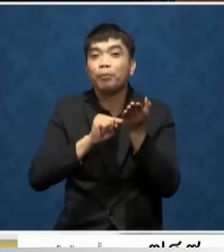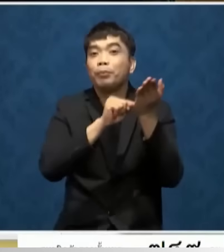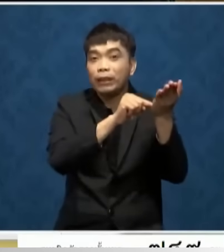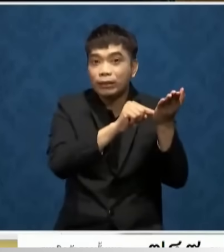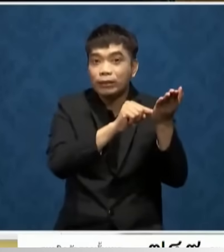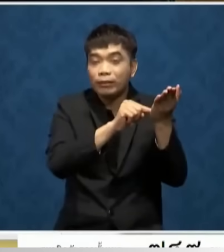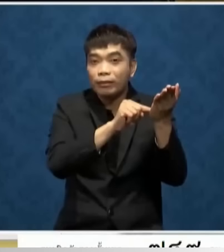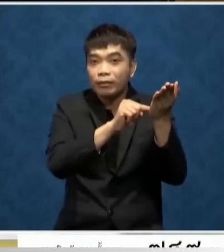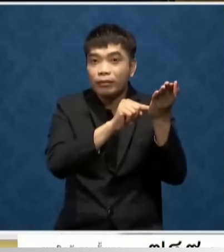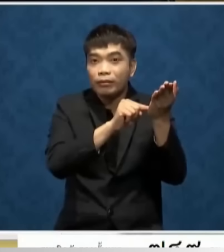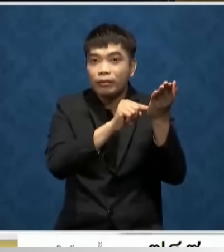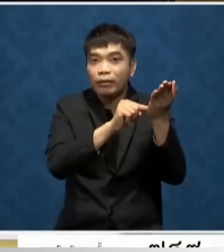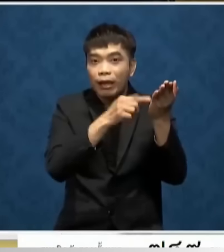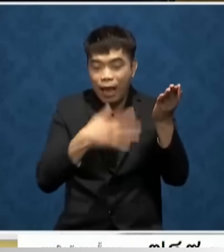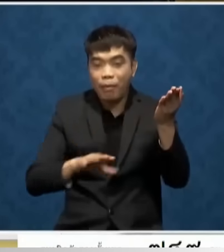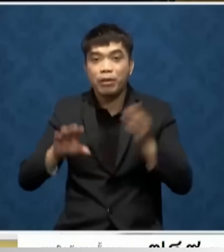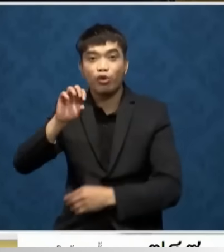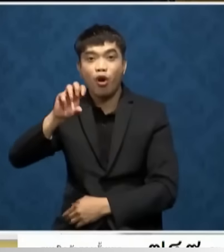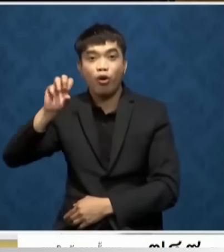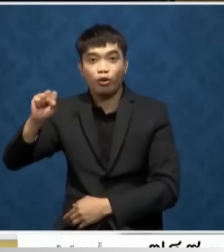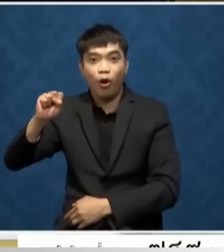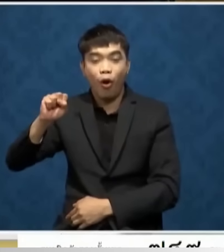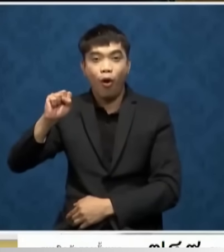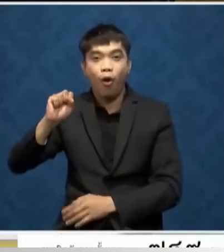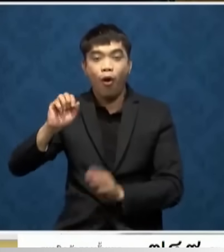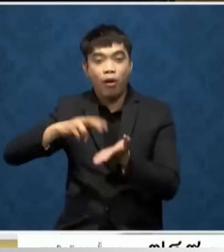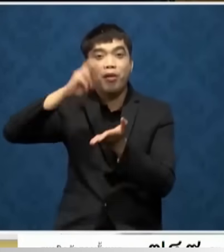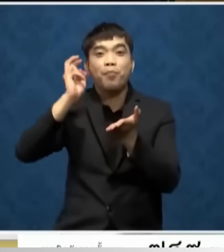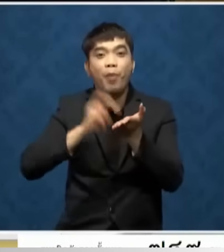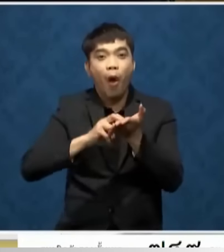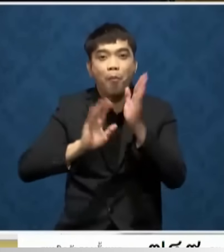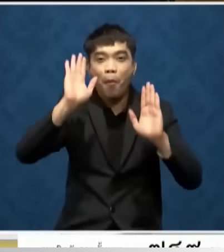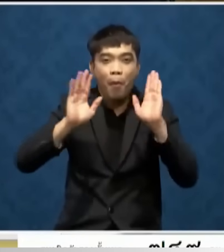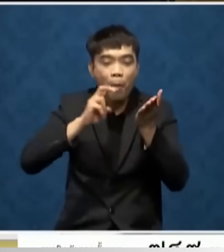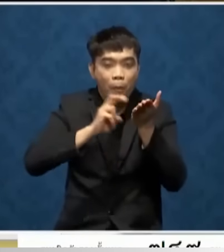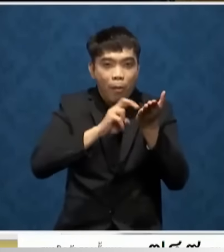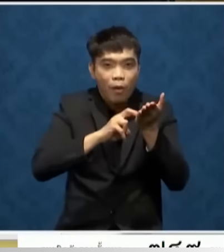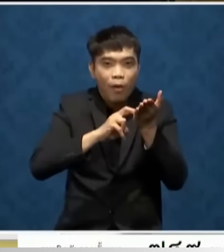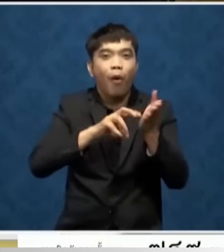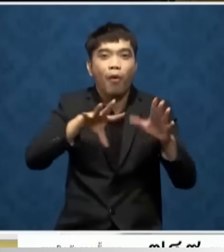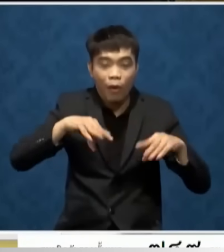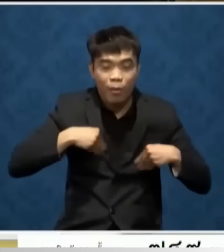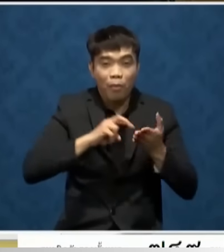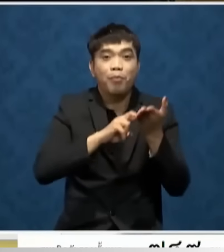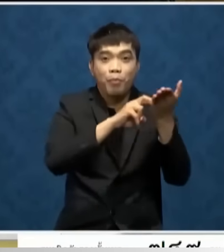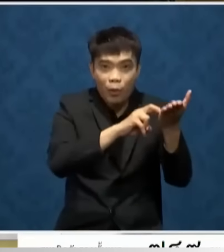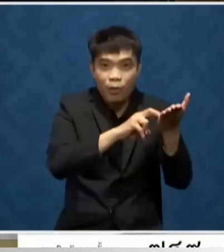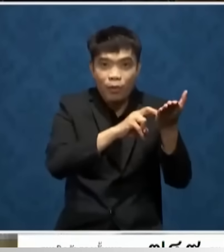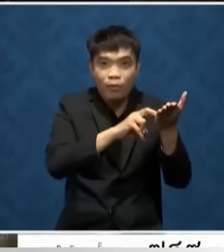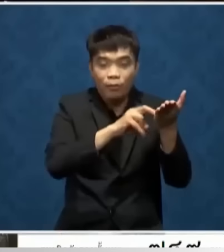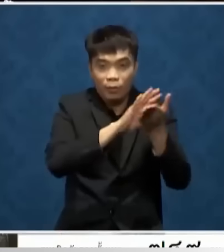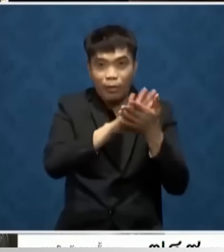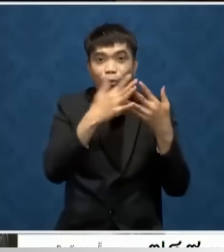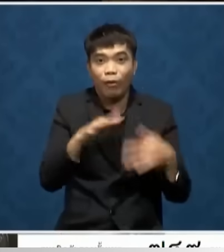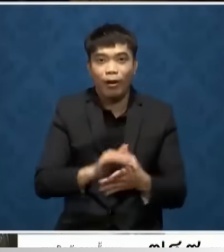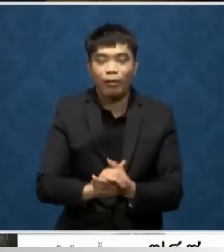รีและได้มีท่านส.ส.ได้ความรับรองให้ความเห็นชอบในขณะนี้นั้นผ